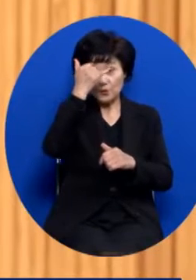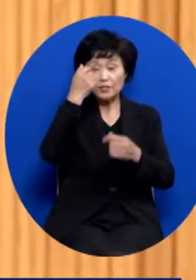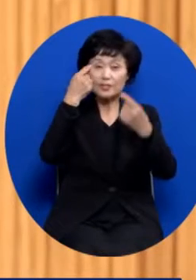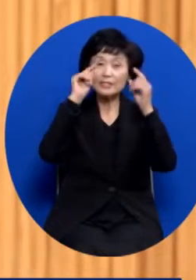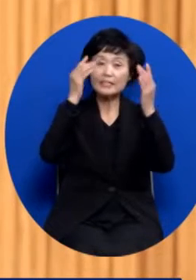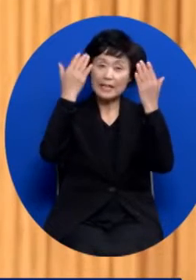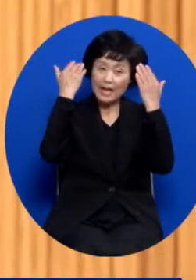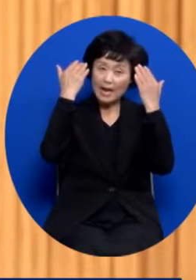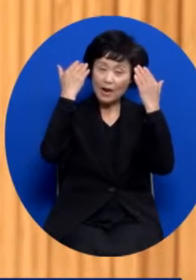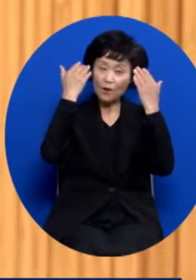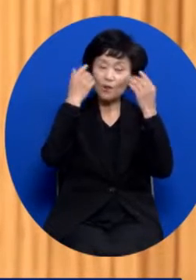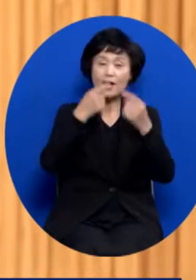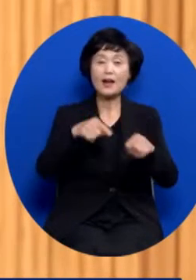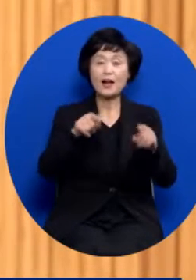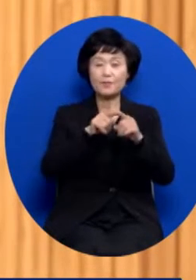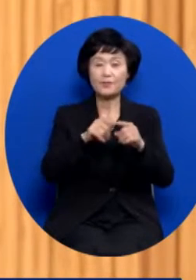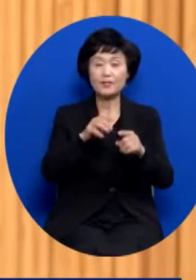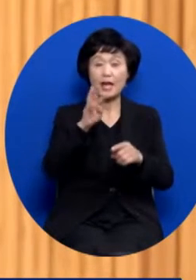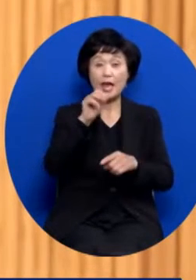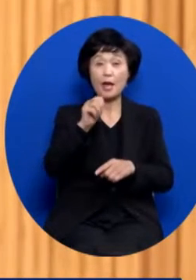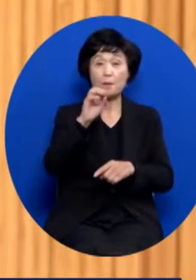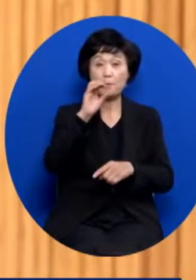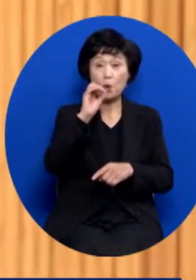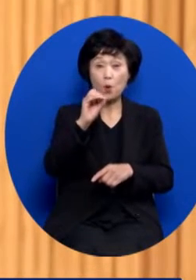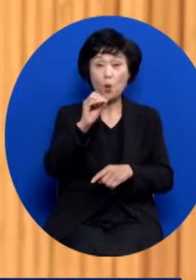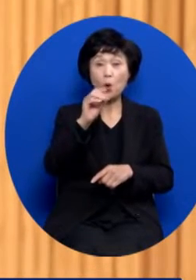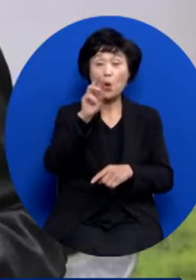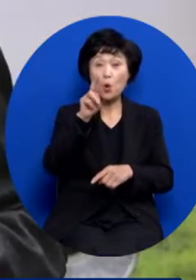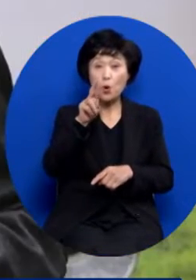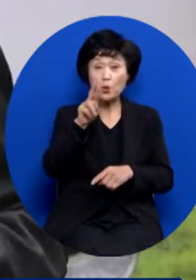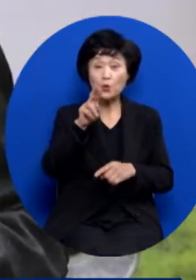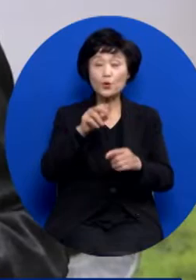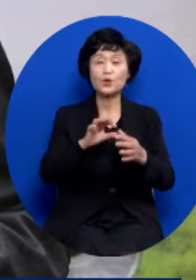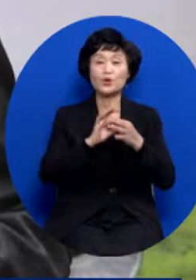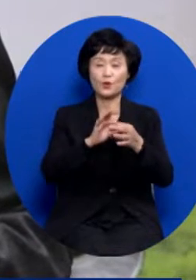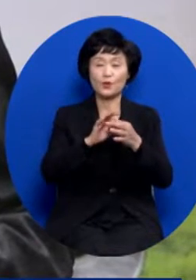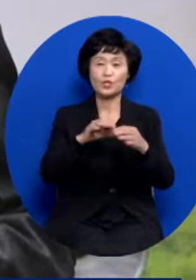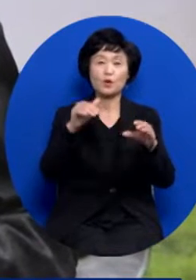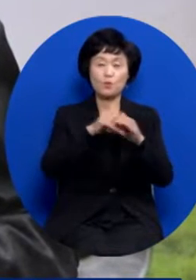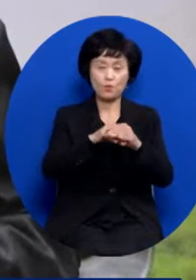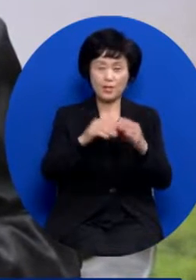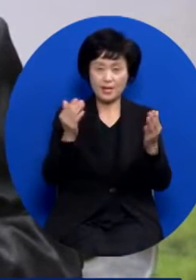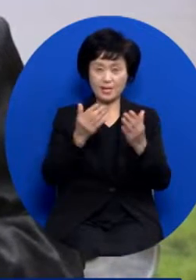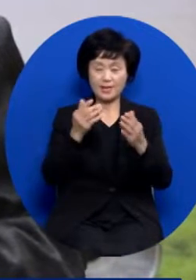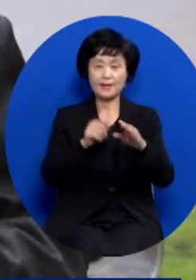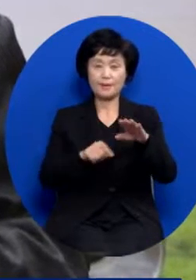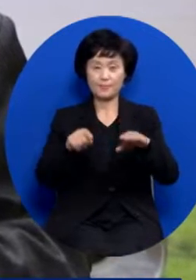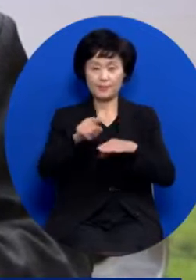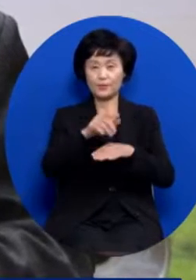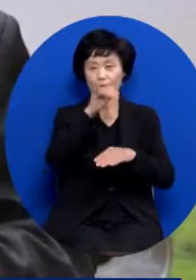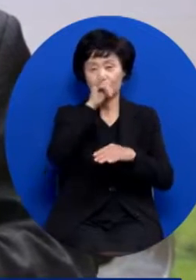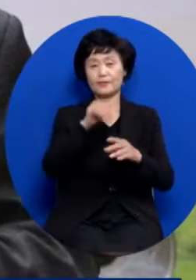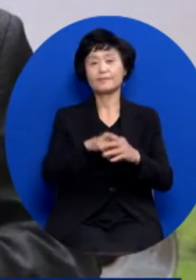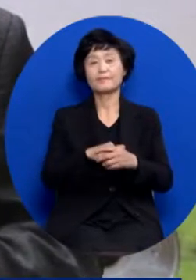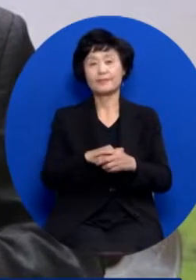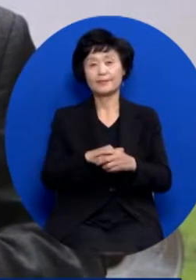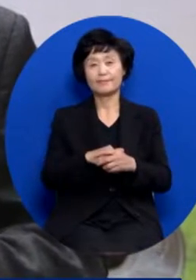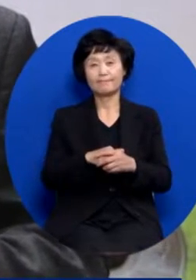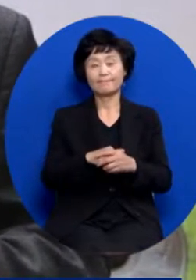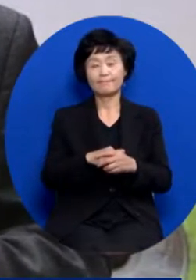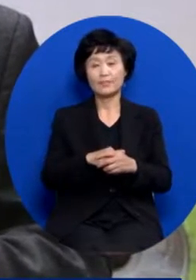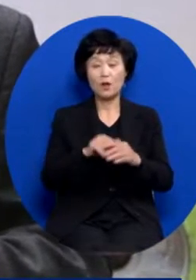충청대학과의 MOU를 통해서 교수들과 문화사역에 앞장서고 있습니다.